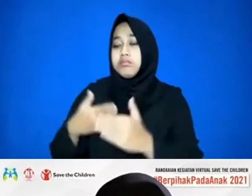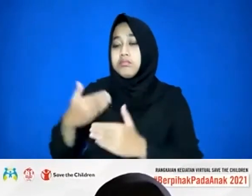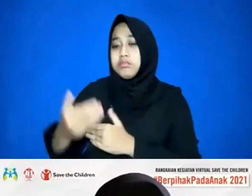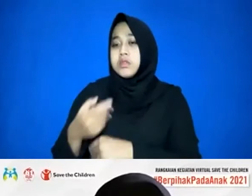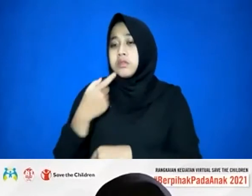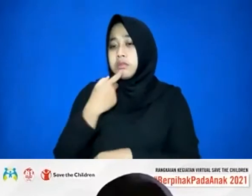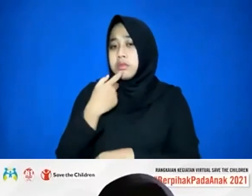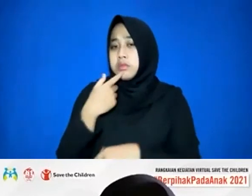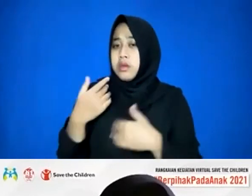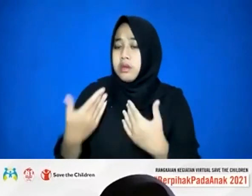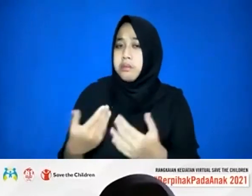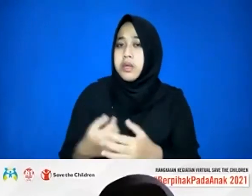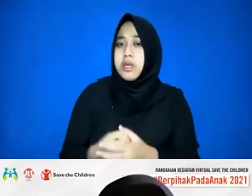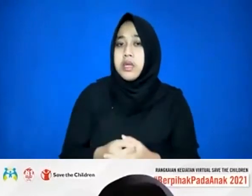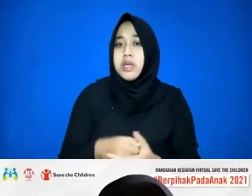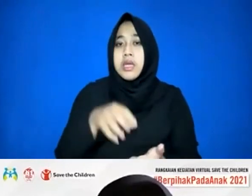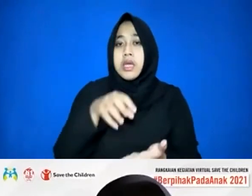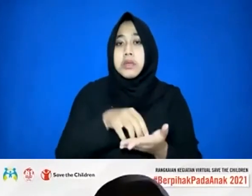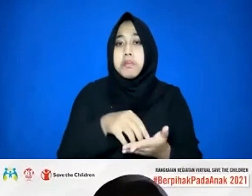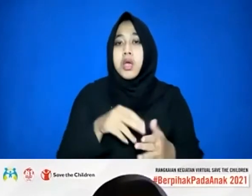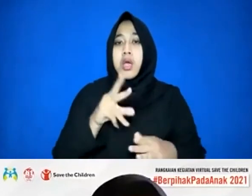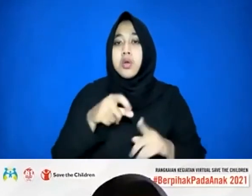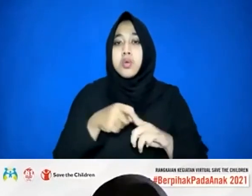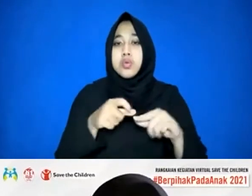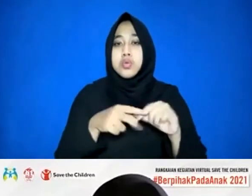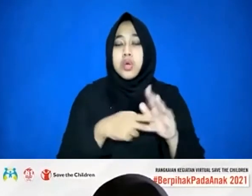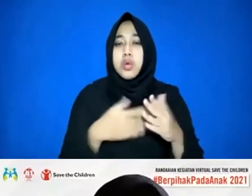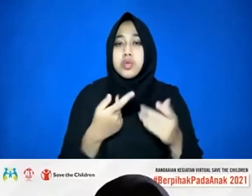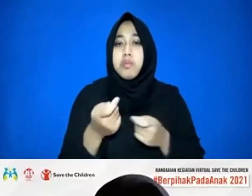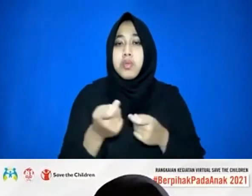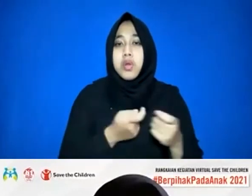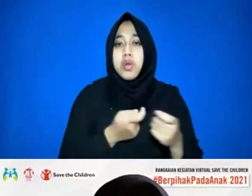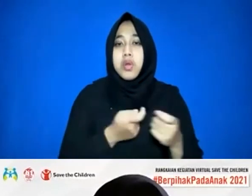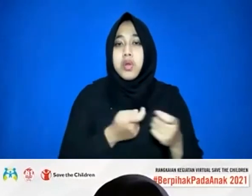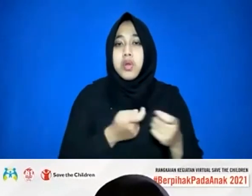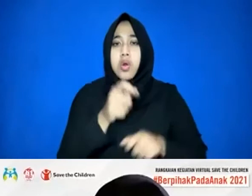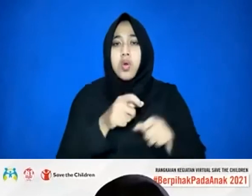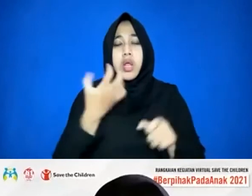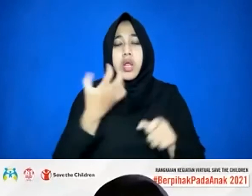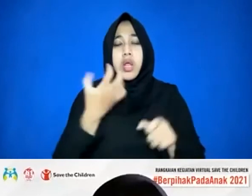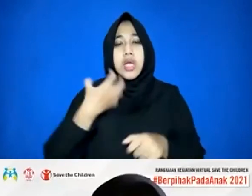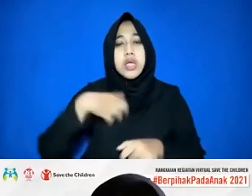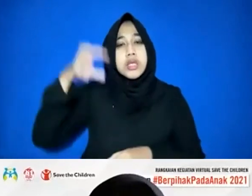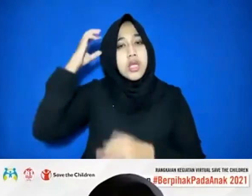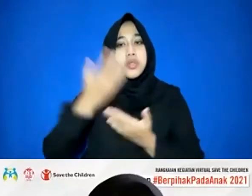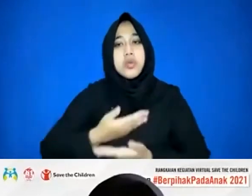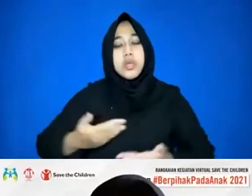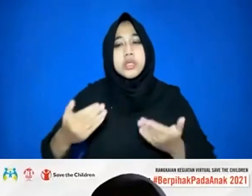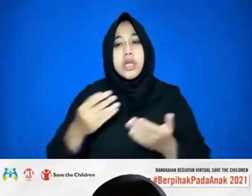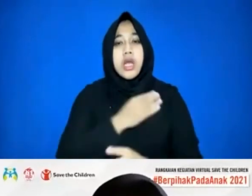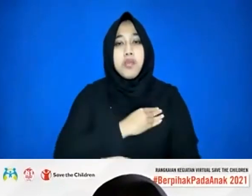dengan tempat rujukan, aku udah mengkoordinasikan Mas dengan pihak di Dinas Sosial Kabupaten